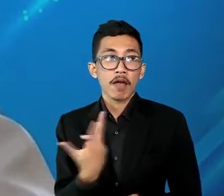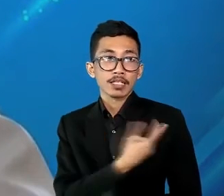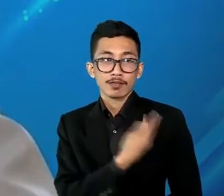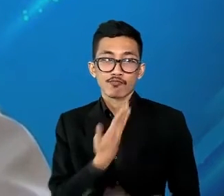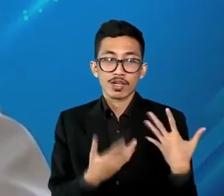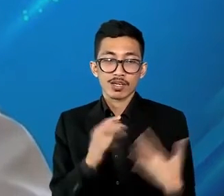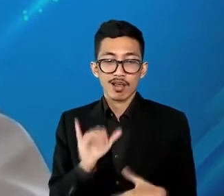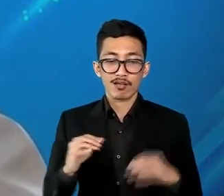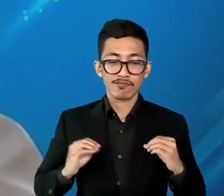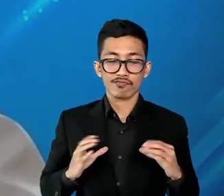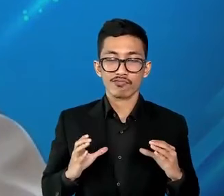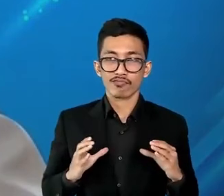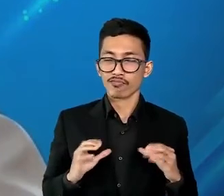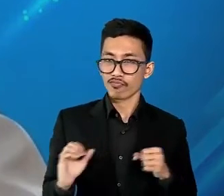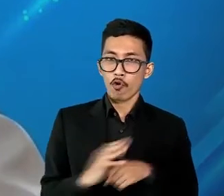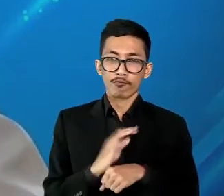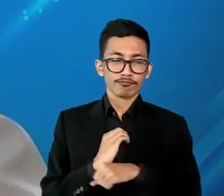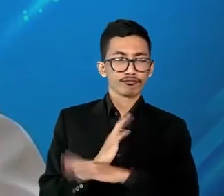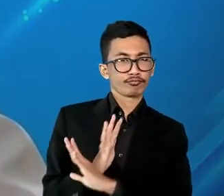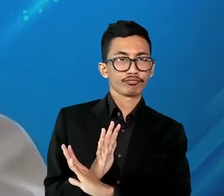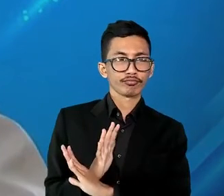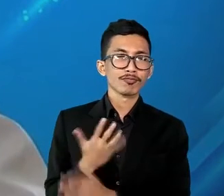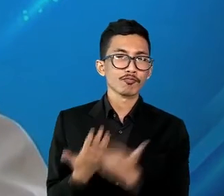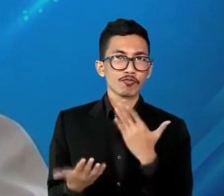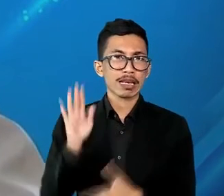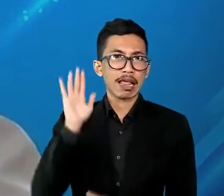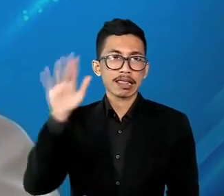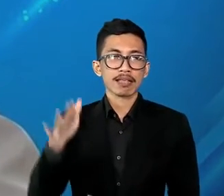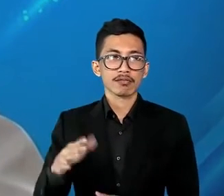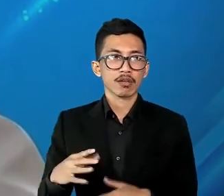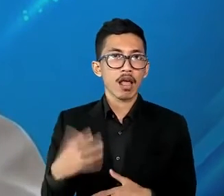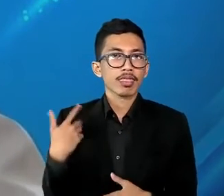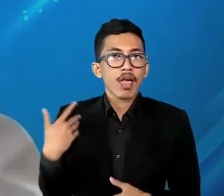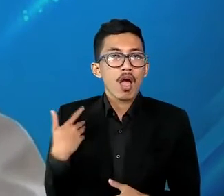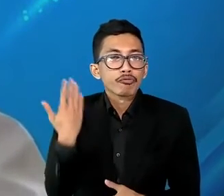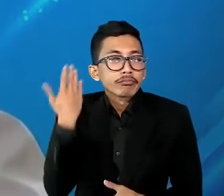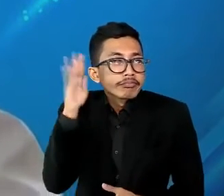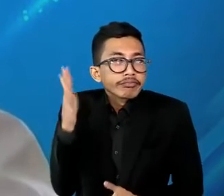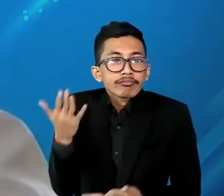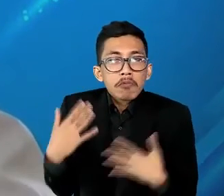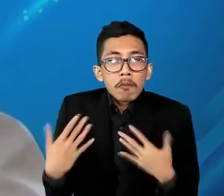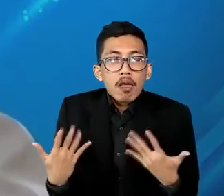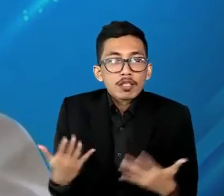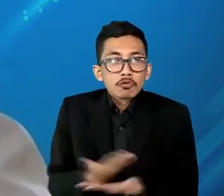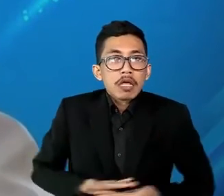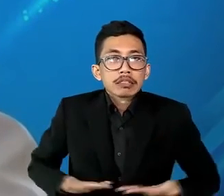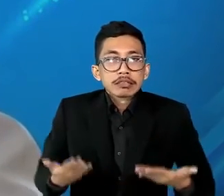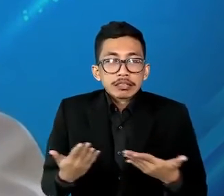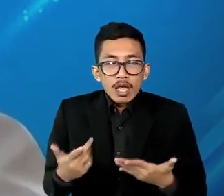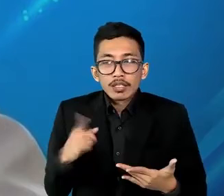sekarang mempan, nanti berikutnya tidak mempan, itu bisa terjadi. Kita semua juga masih harus bersama-sama.